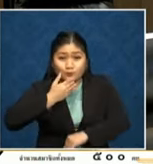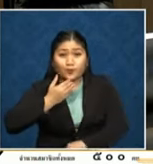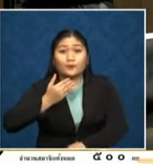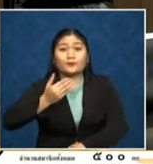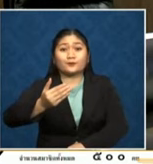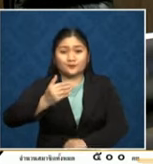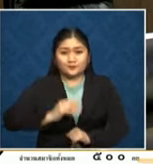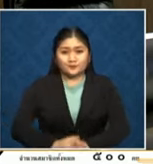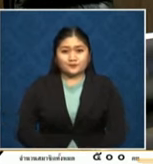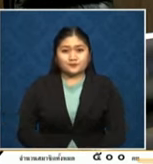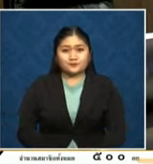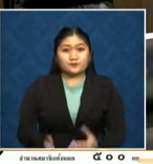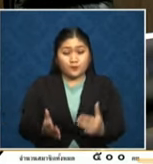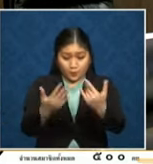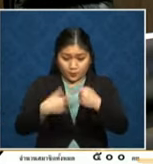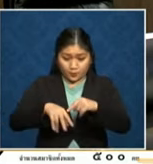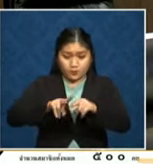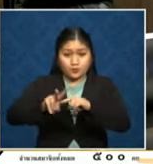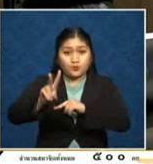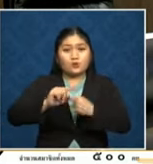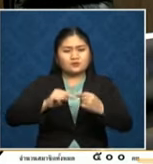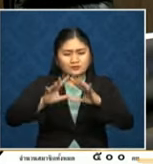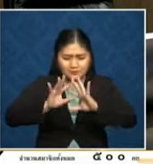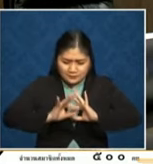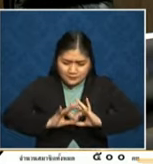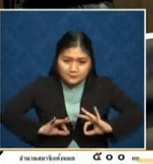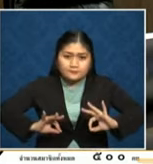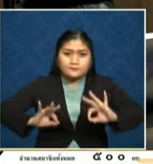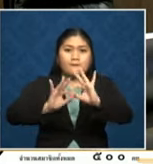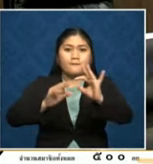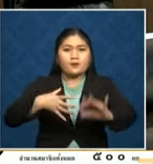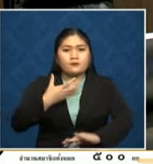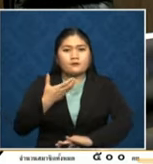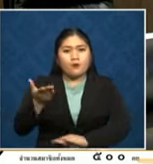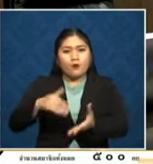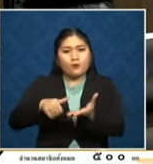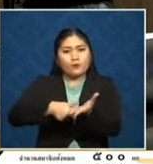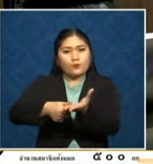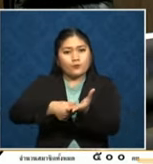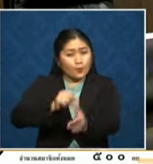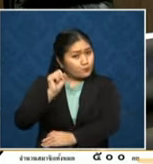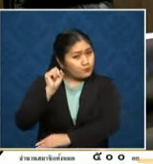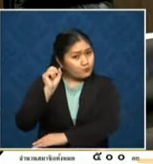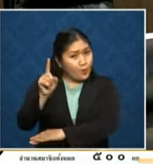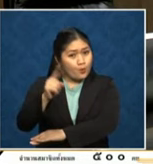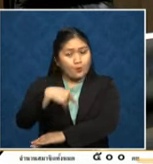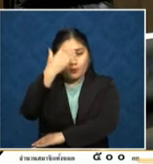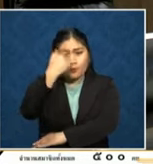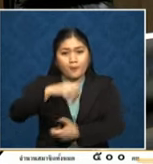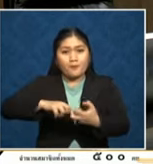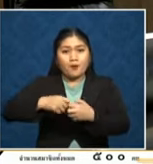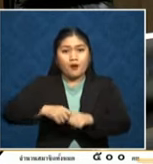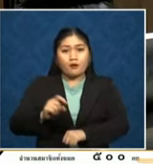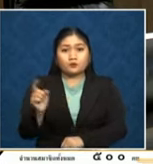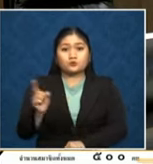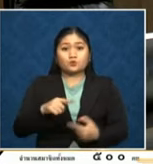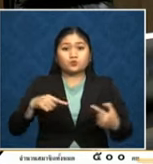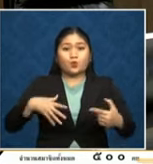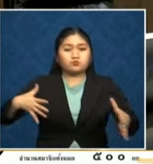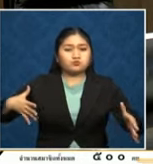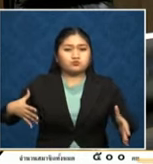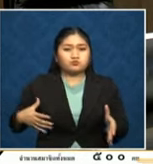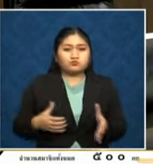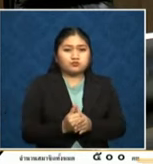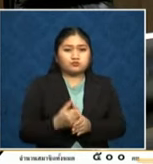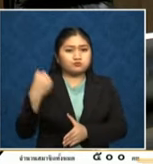านครับสำหรับเรื่องทั้งสองเป็นเรื่องที่มีความสำคัญอย่างยิ่งให้แก้ไขโดยด่วนครับก็ขอให้ช่วยแก้ปัญหาอุบัติเหตุที่เกิด